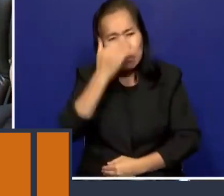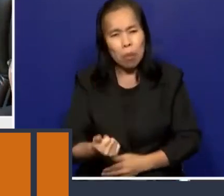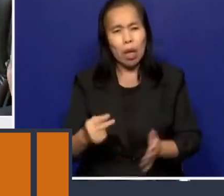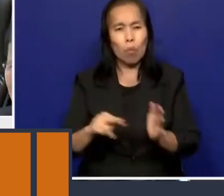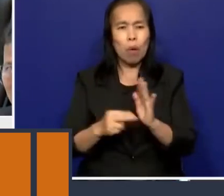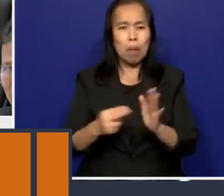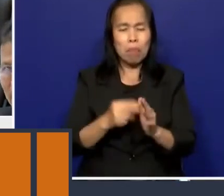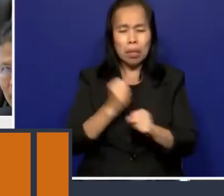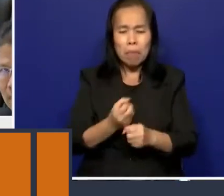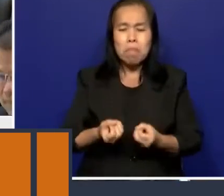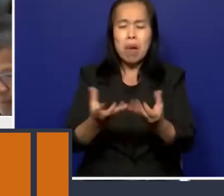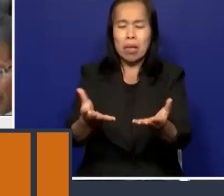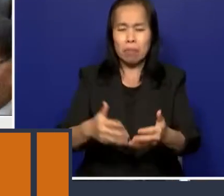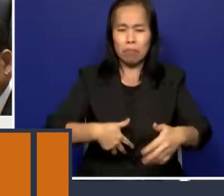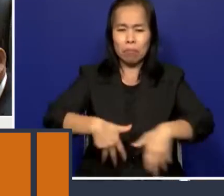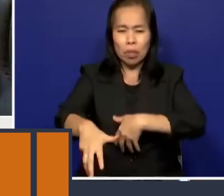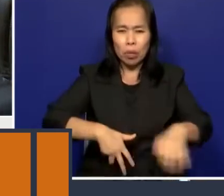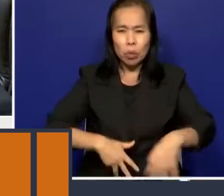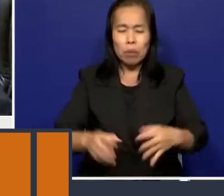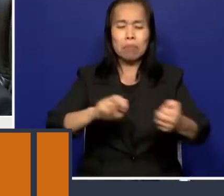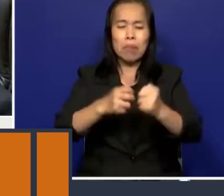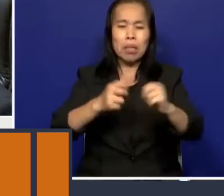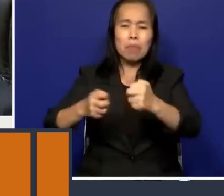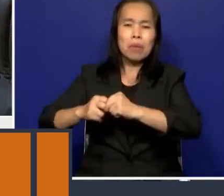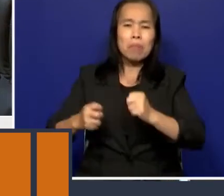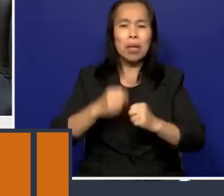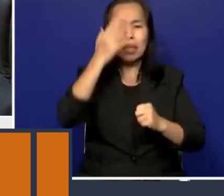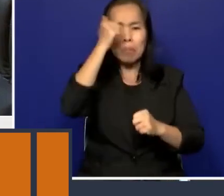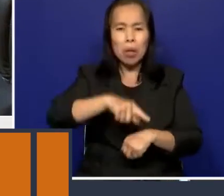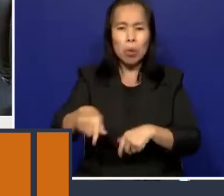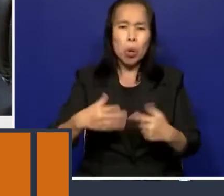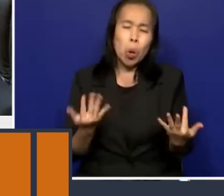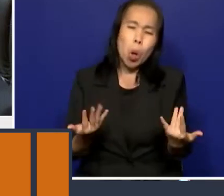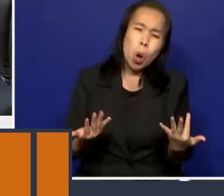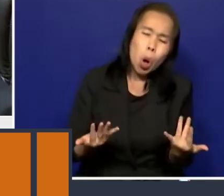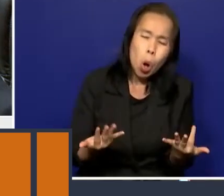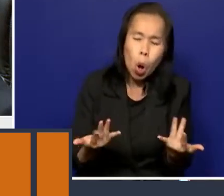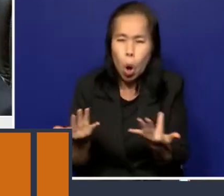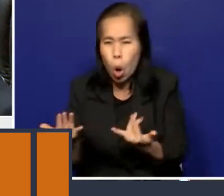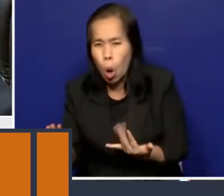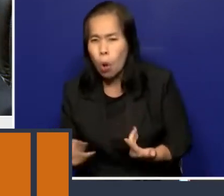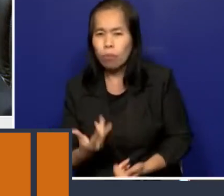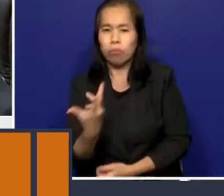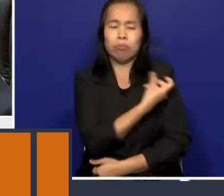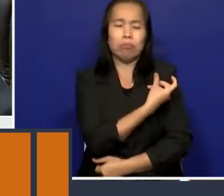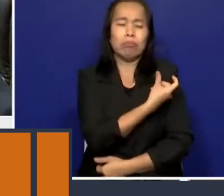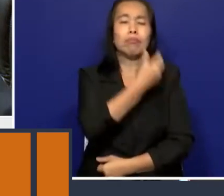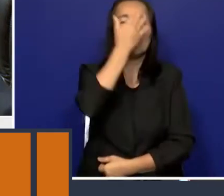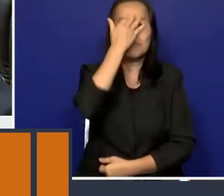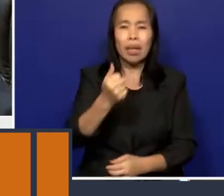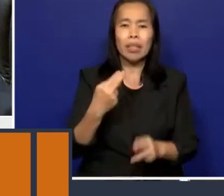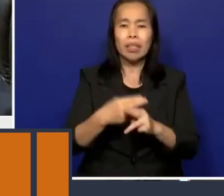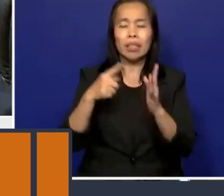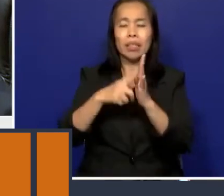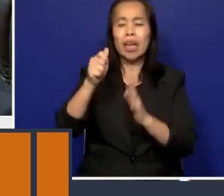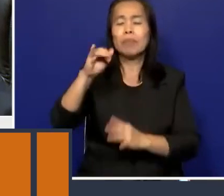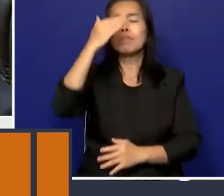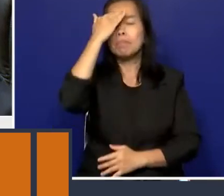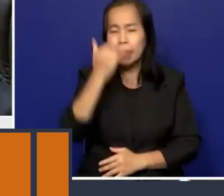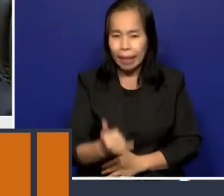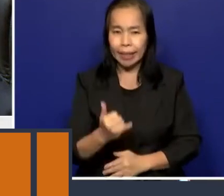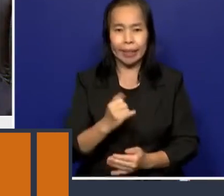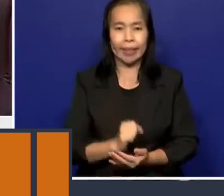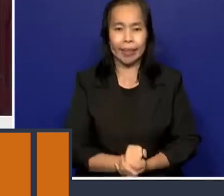ของประยาชนทั้งประเทศไปกระจกความเสีงและรอคอยวกซิน AstraZeneca ที่ผลิโยบริษทเอกชนที่ชื่อสยาม by O-Science